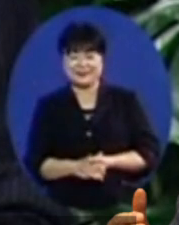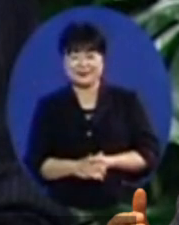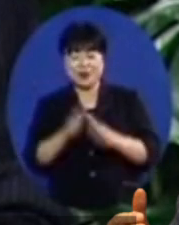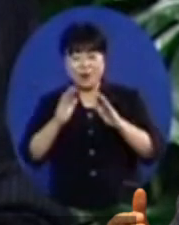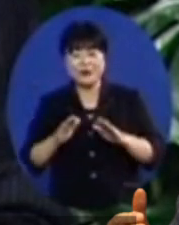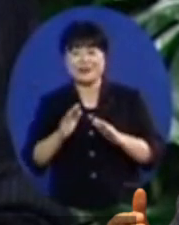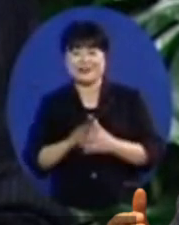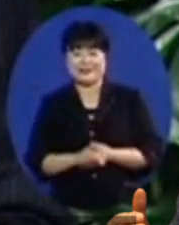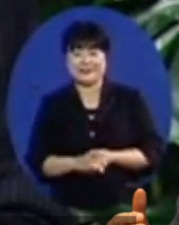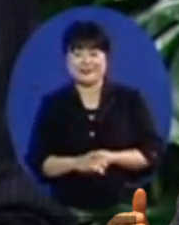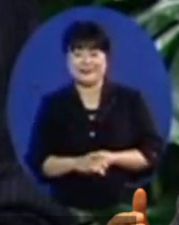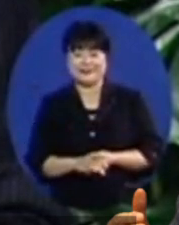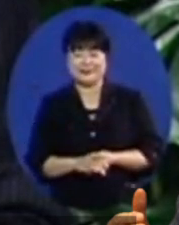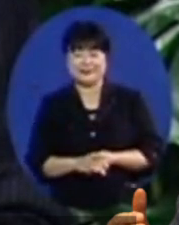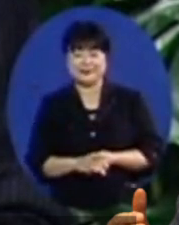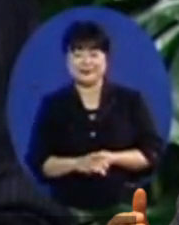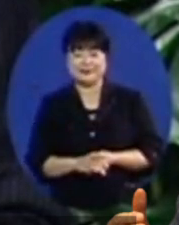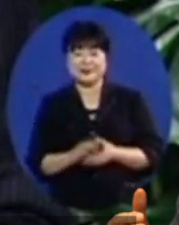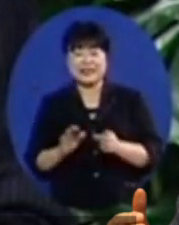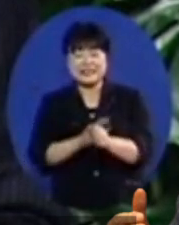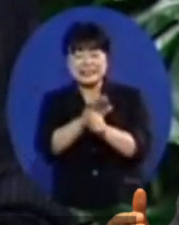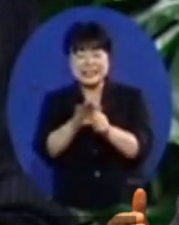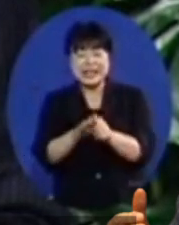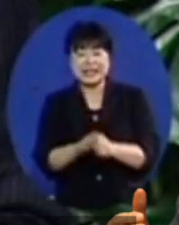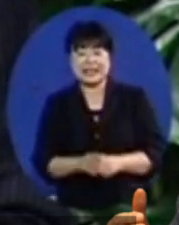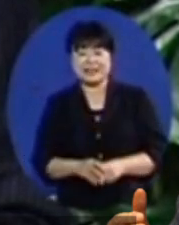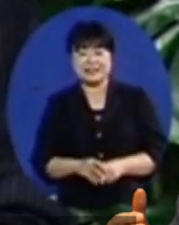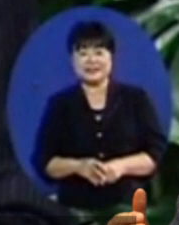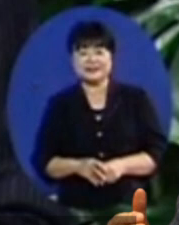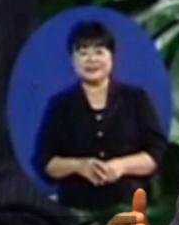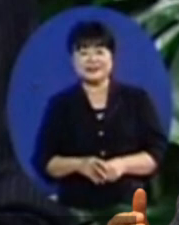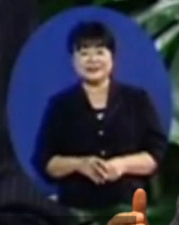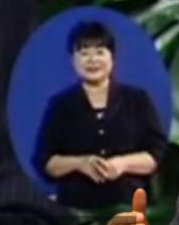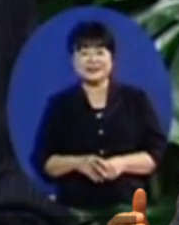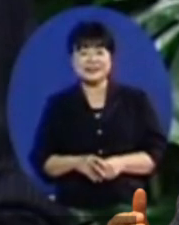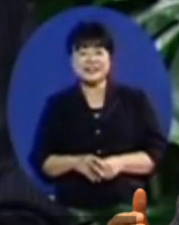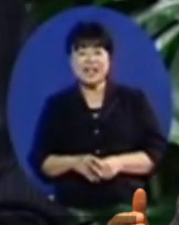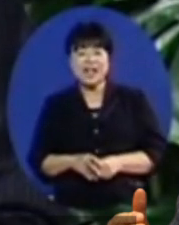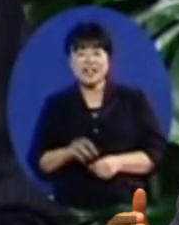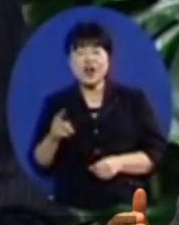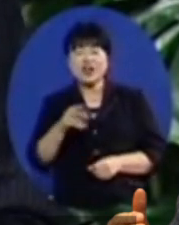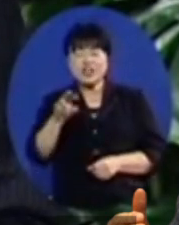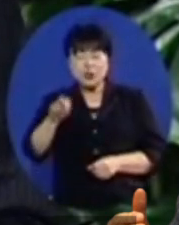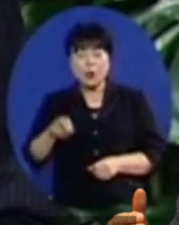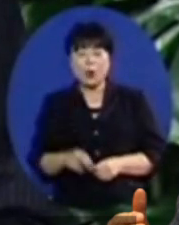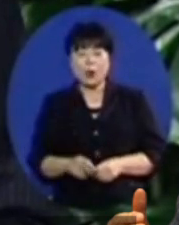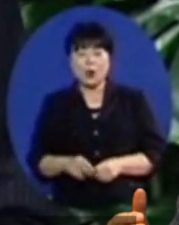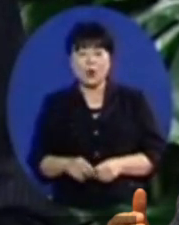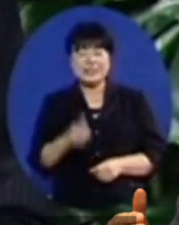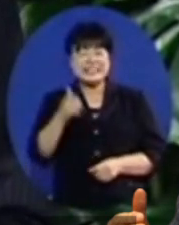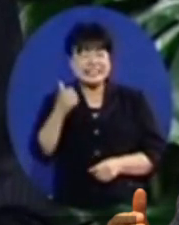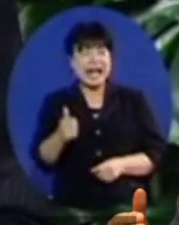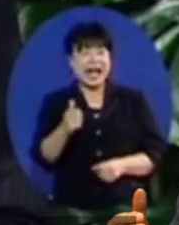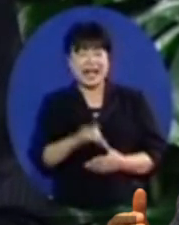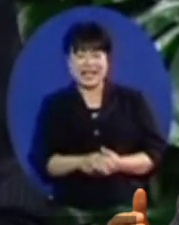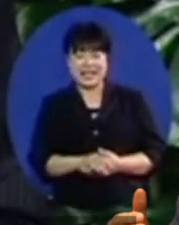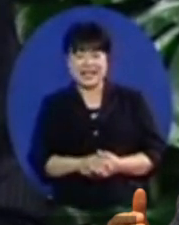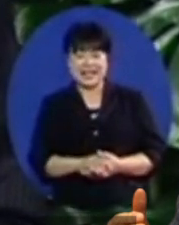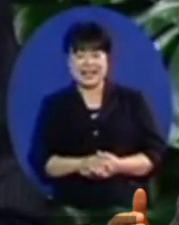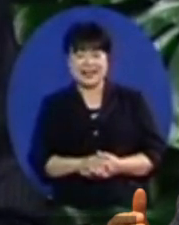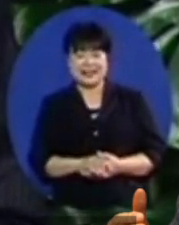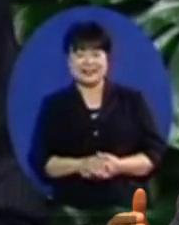오늘 우리 사랑하는 경기도 지사 김문수 지사님께서 우리 예배에 같이 참석했는데 어디